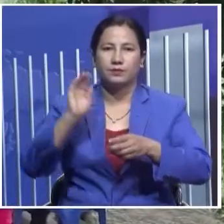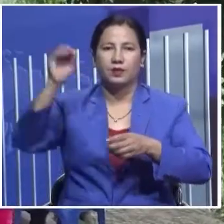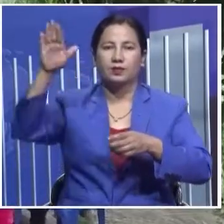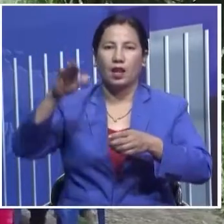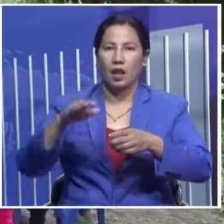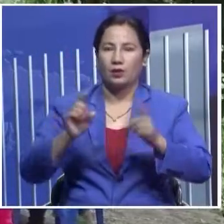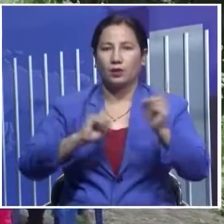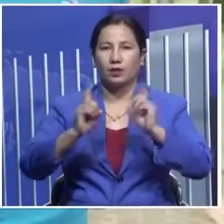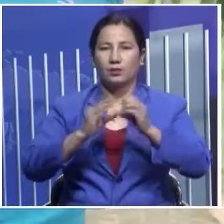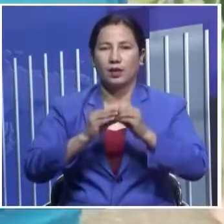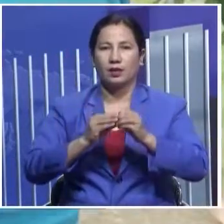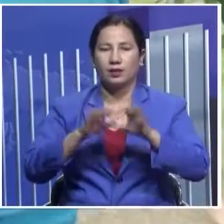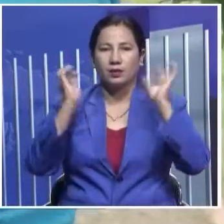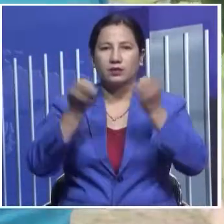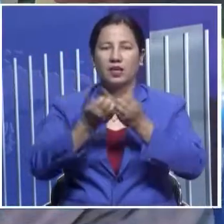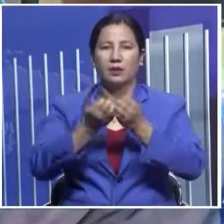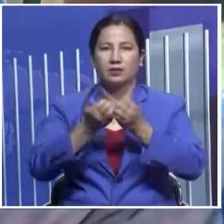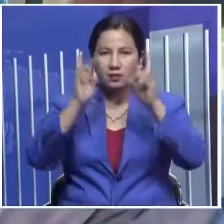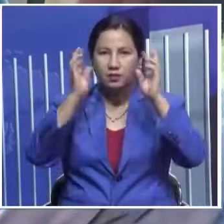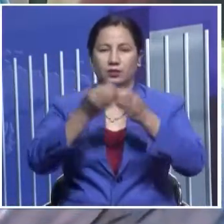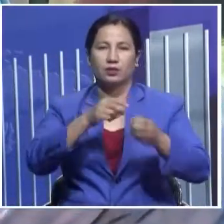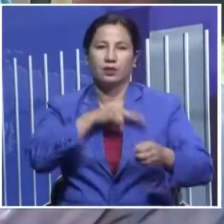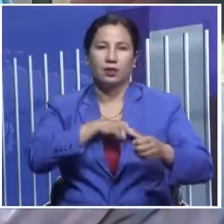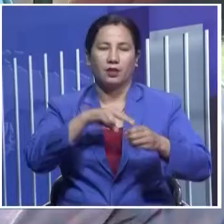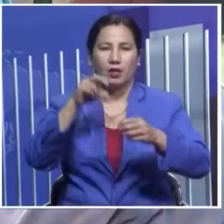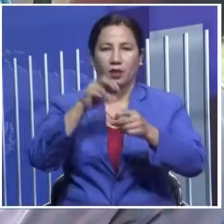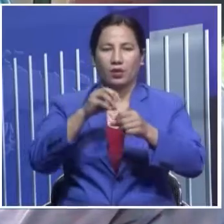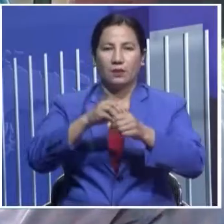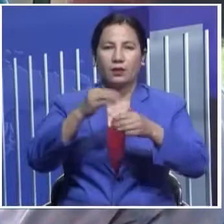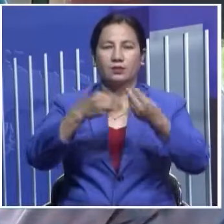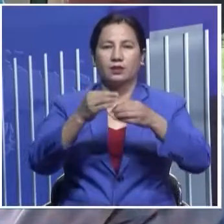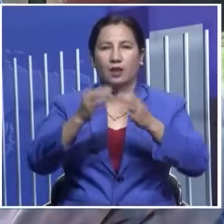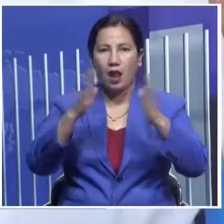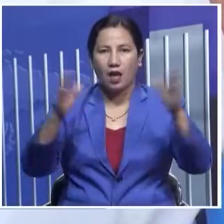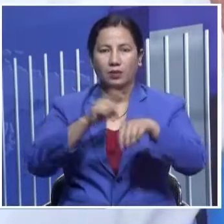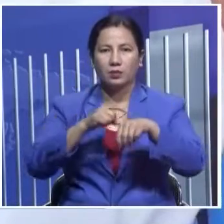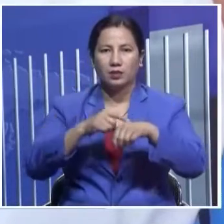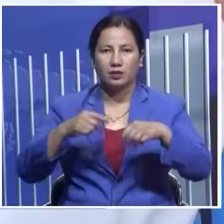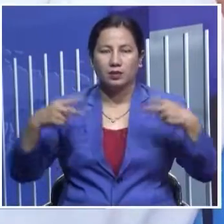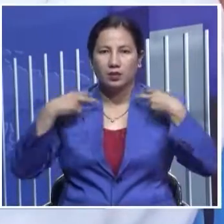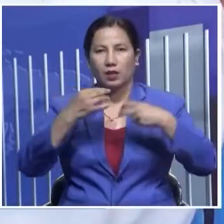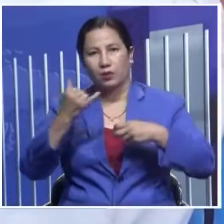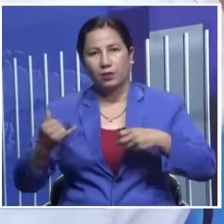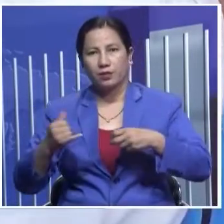सल्यानको शारदा नगरपालिकाले सामाजिक सुरक्षा भत्ता वडाबाट वितरण गर्न सुरु। लामो समय हिँड्नुपर्ने बाध्यताको अन्त्य।